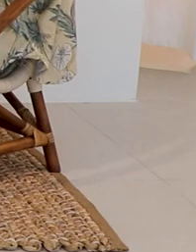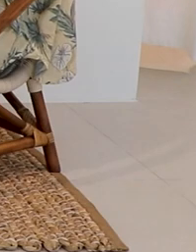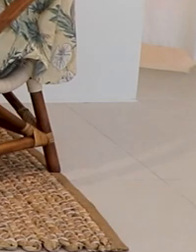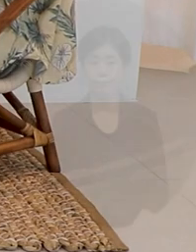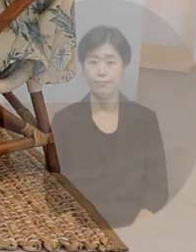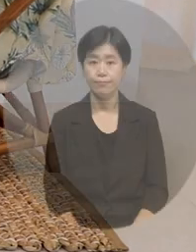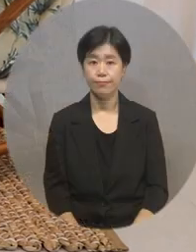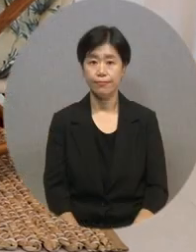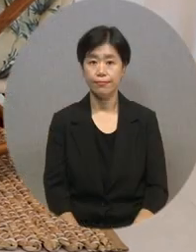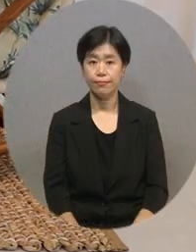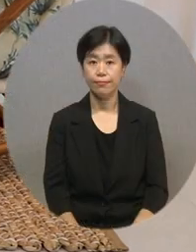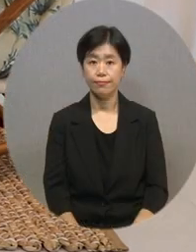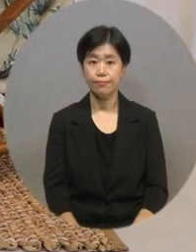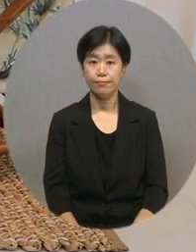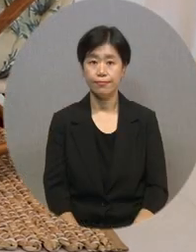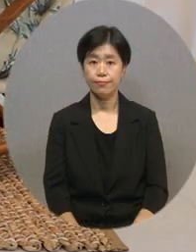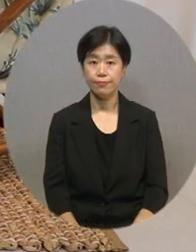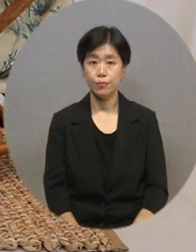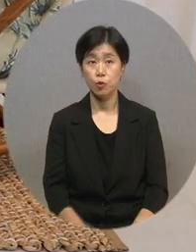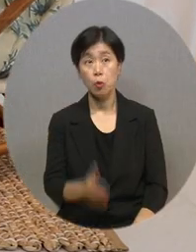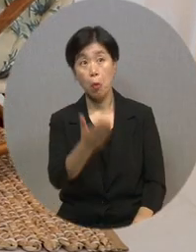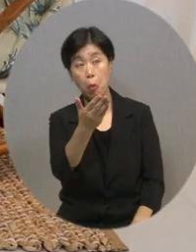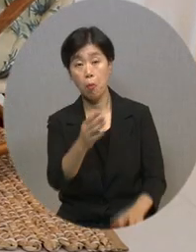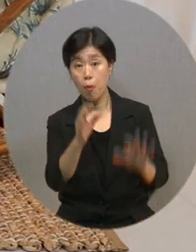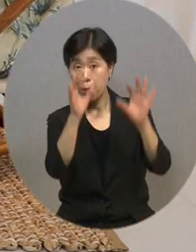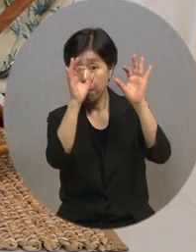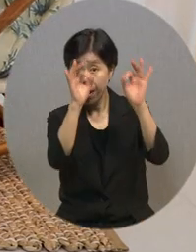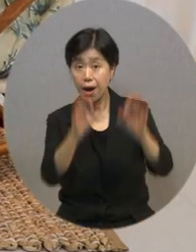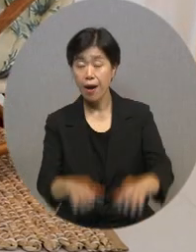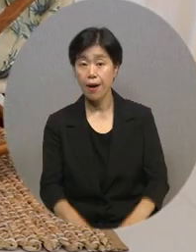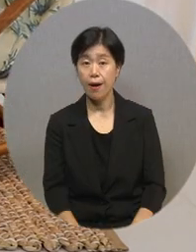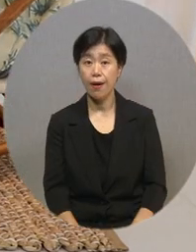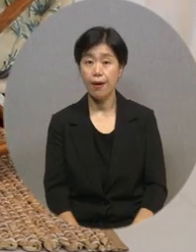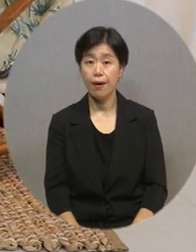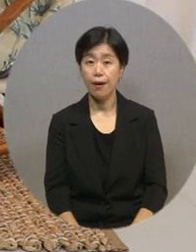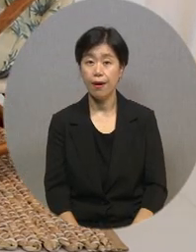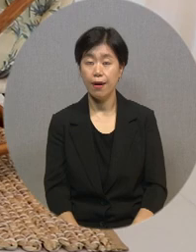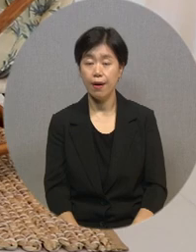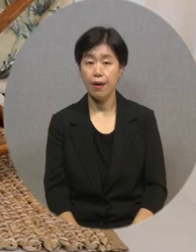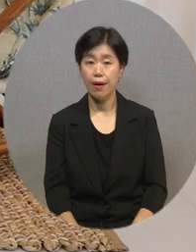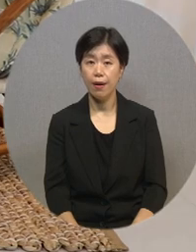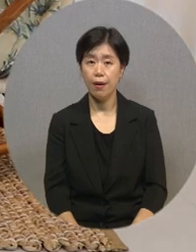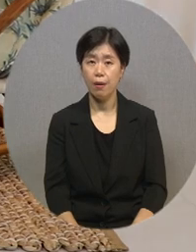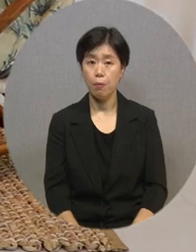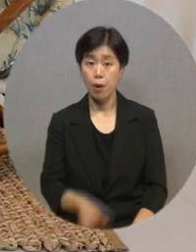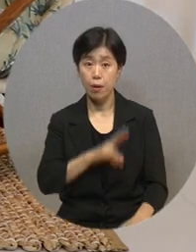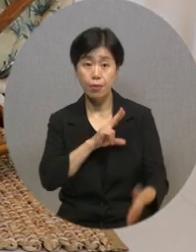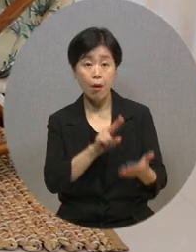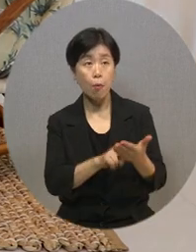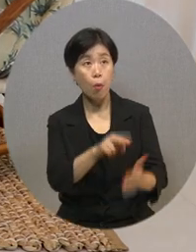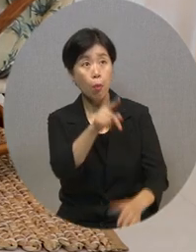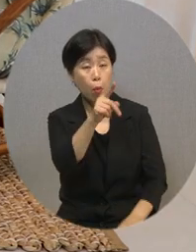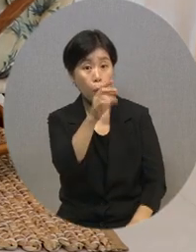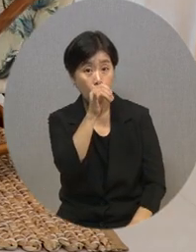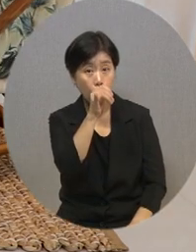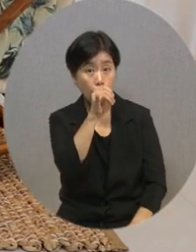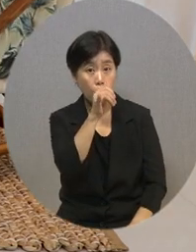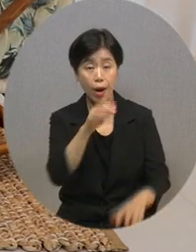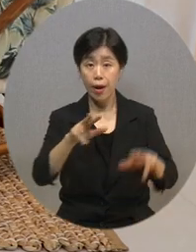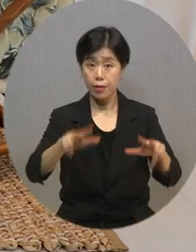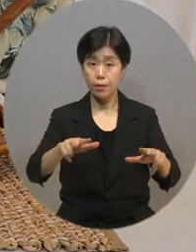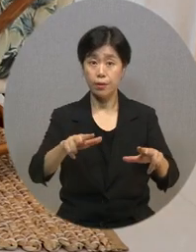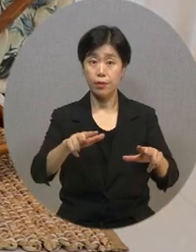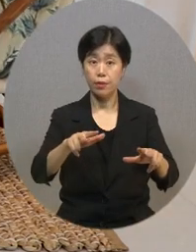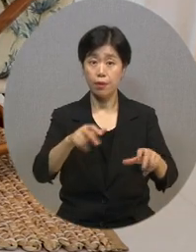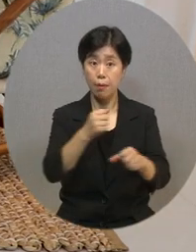네, 안녕하십니까. 예. 뒤에 보면 또 메이드라는 타이틀을 가지고 이렇게 작품을 지금